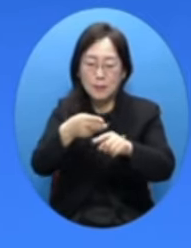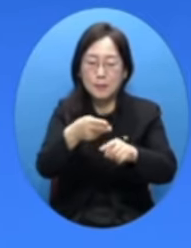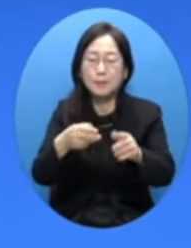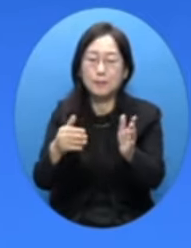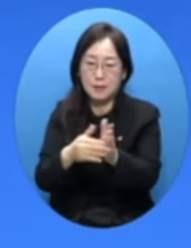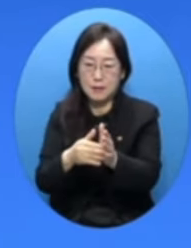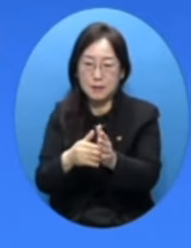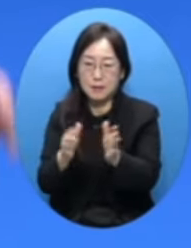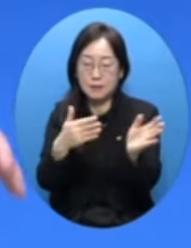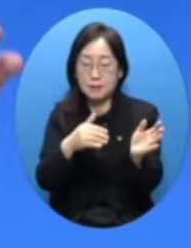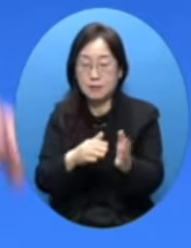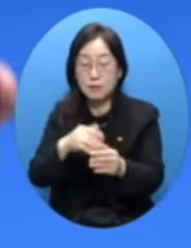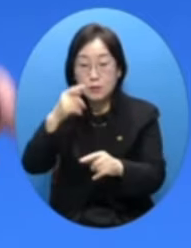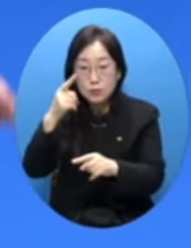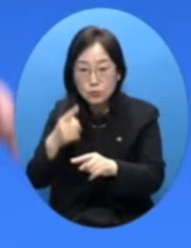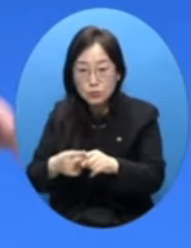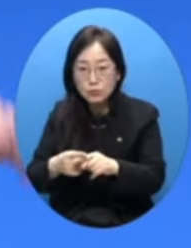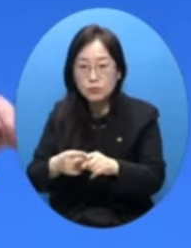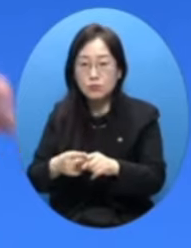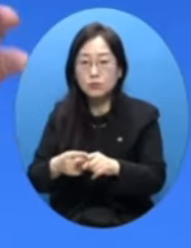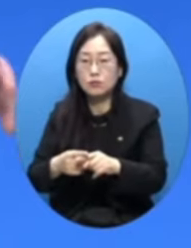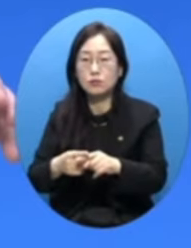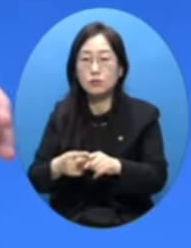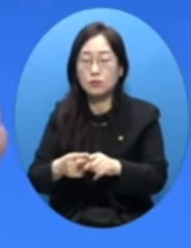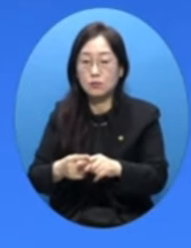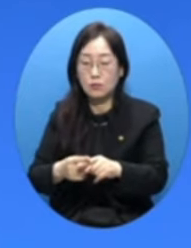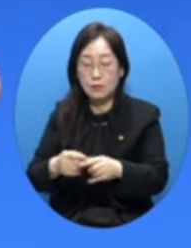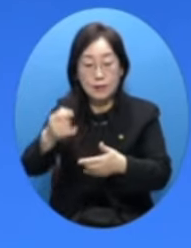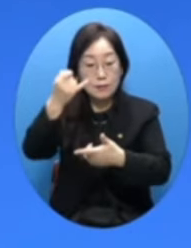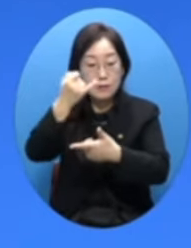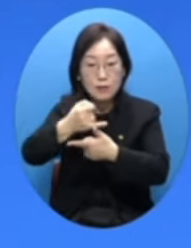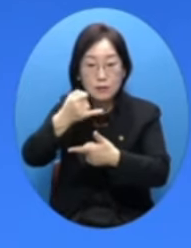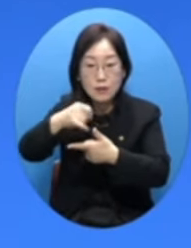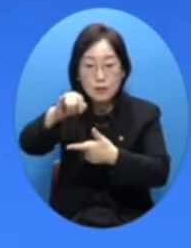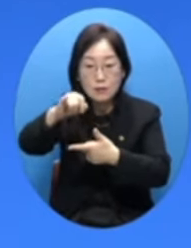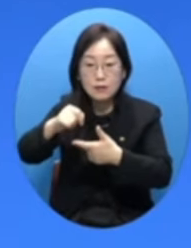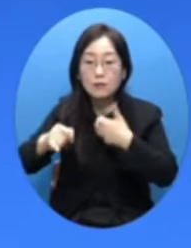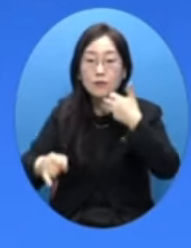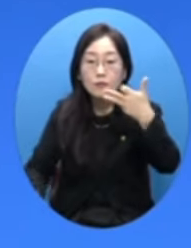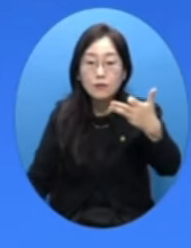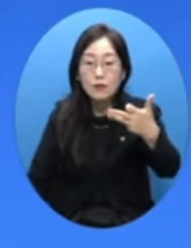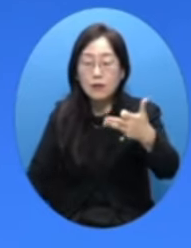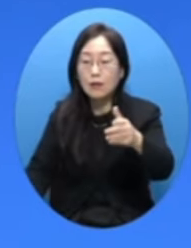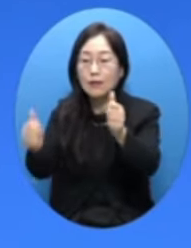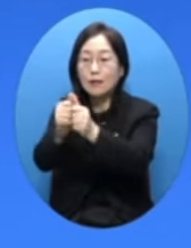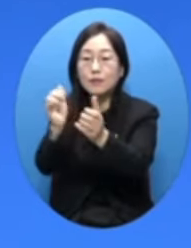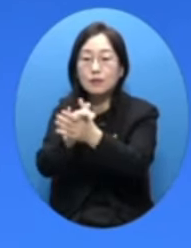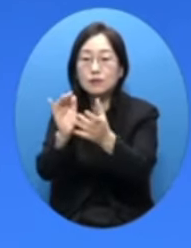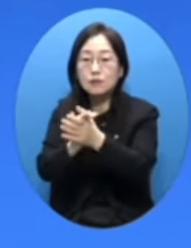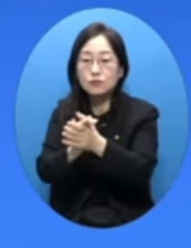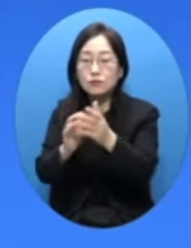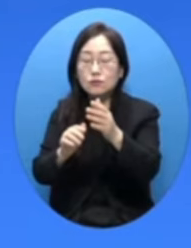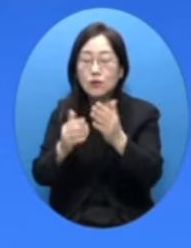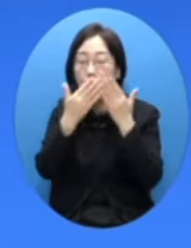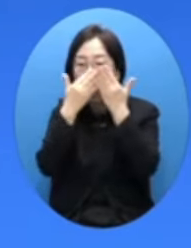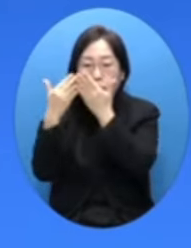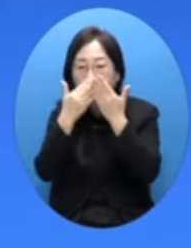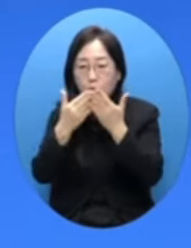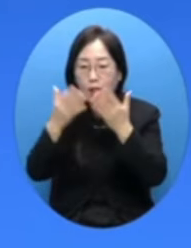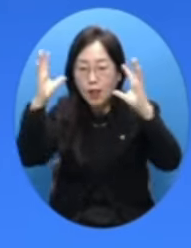그 와중에 착하게 자라던 큰딸이 18살에 남자친구랑 나가서 동거해서 또 애를 낳네요.